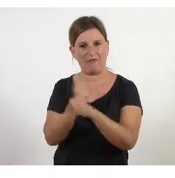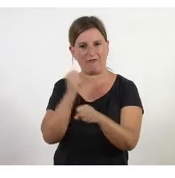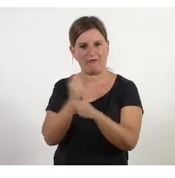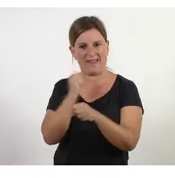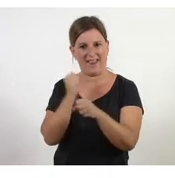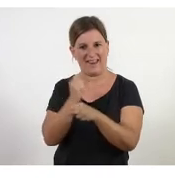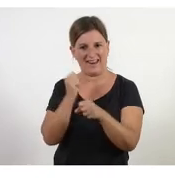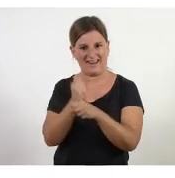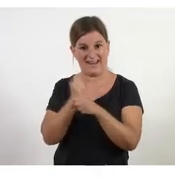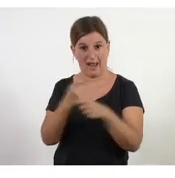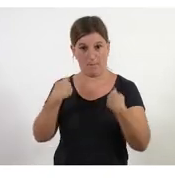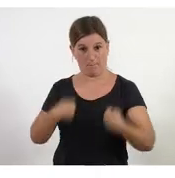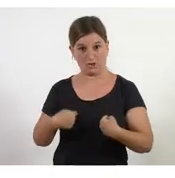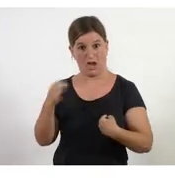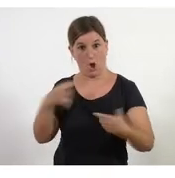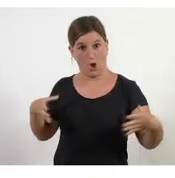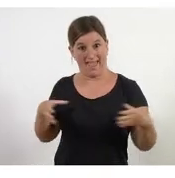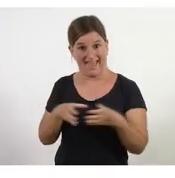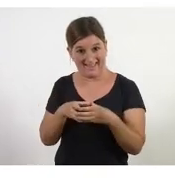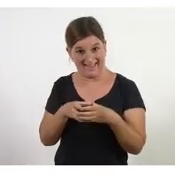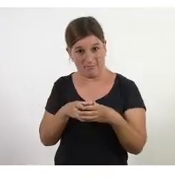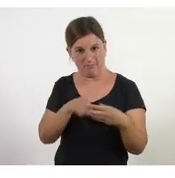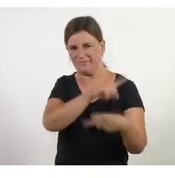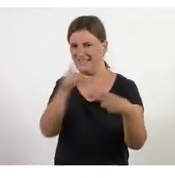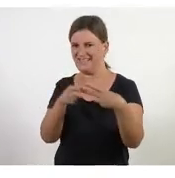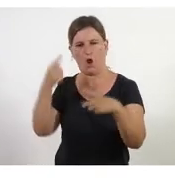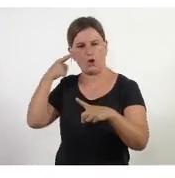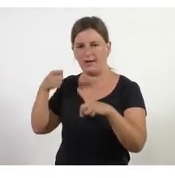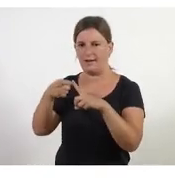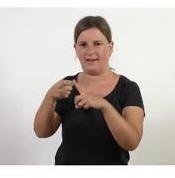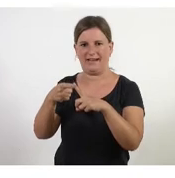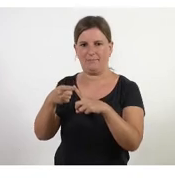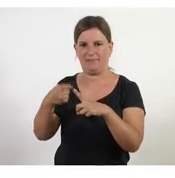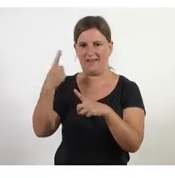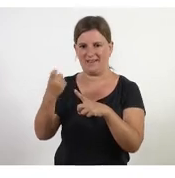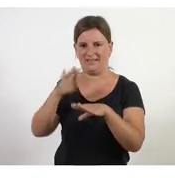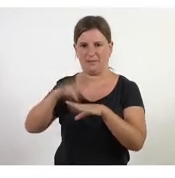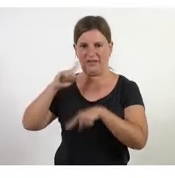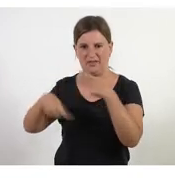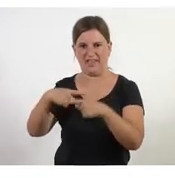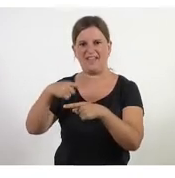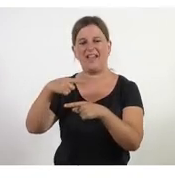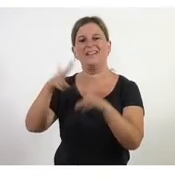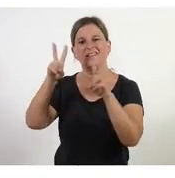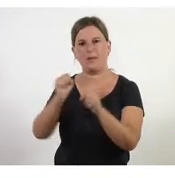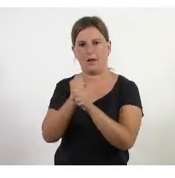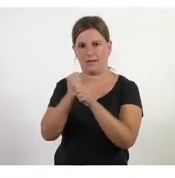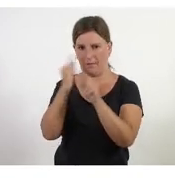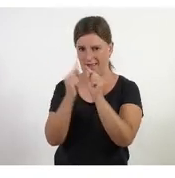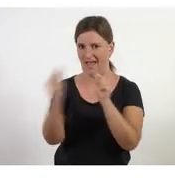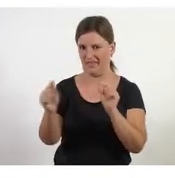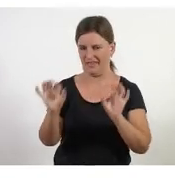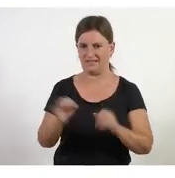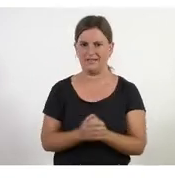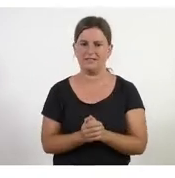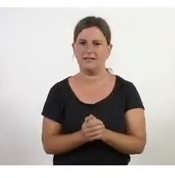l'equip, és ja el segon gran repte que ens trobem en el dia a dia. Abans de començar, si em